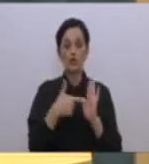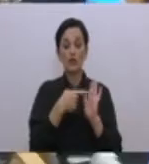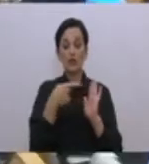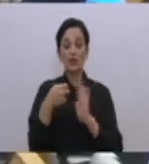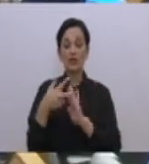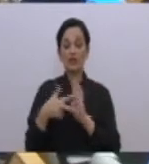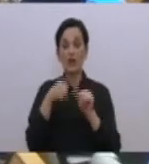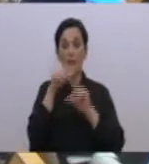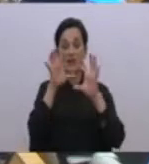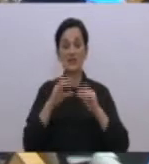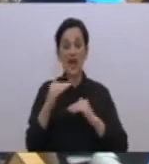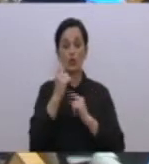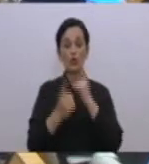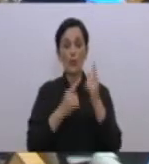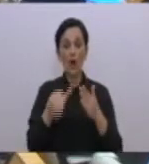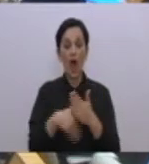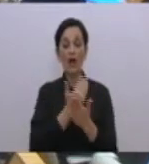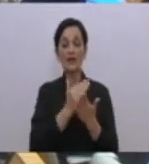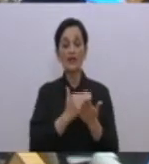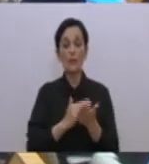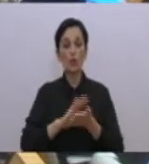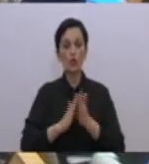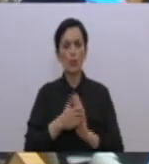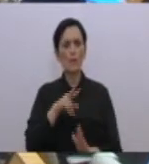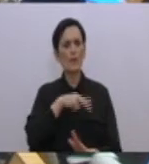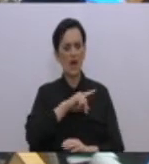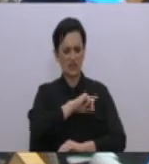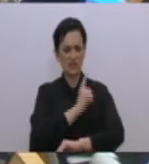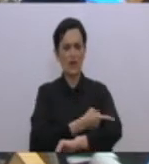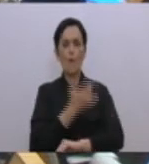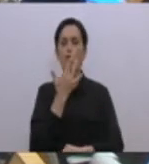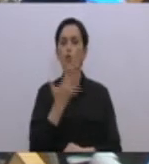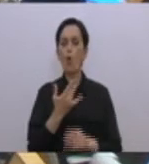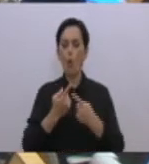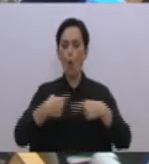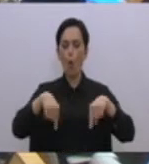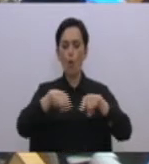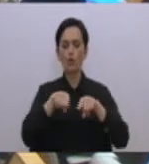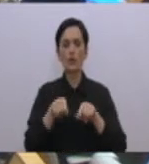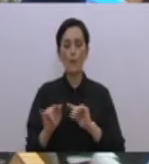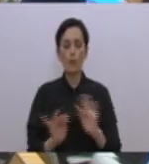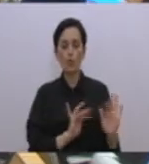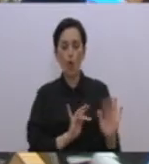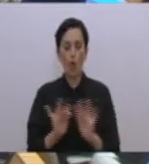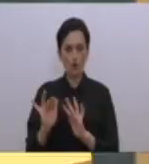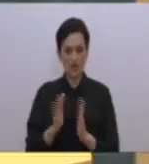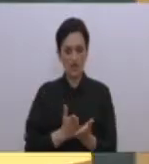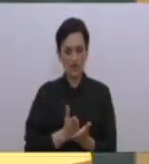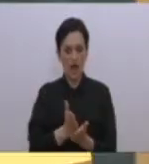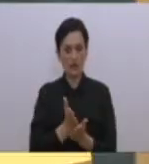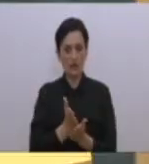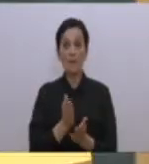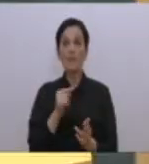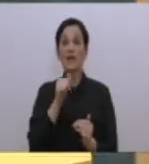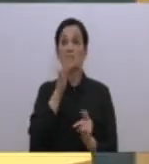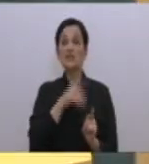2017-2018 წლების საკონსტიტუციო რეფორმისა და ახალი რეგლამენტის პირობებში პარლამენტი ძლიერ პოლიტიკურ ორგანოს ჩამოყალიბების პროცესს დაადგა. Ამ